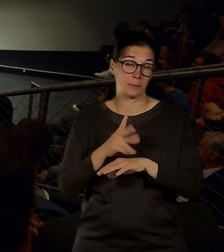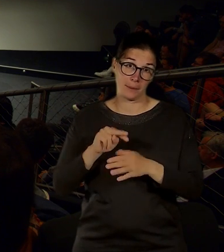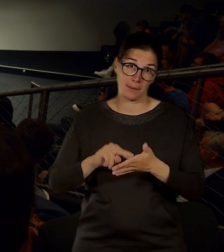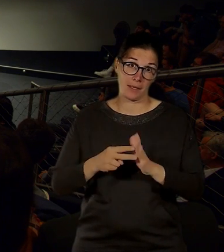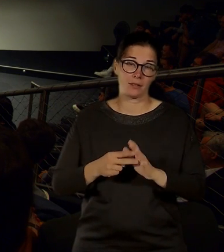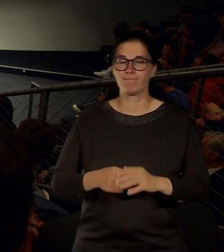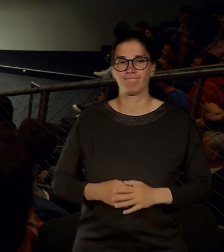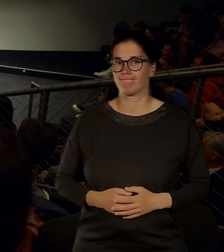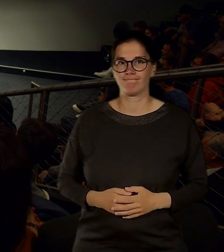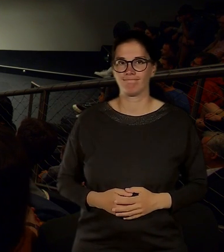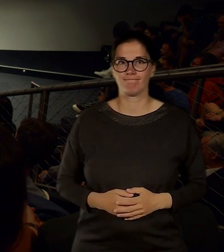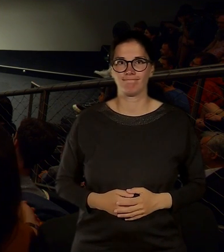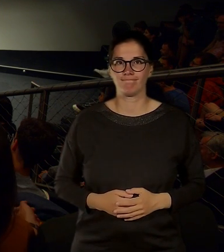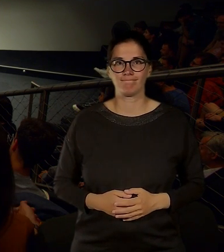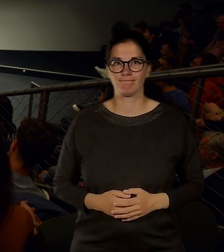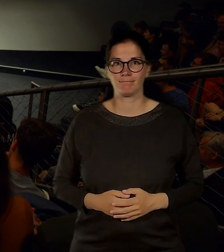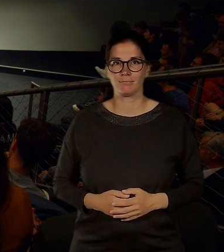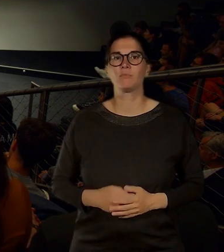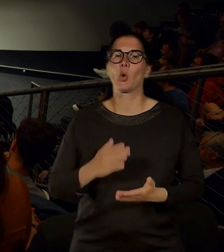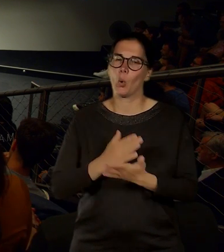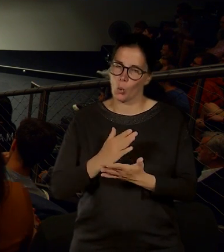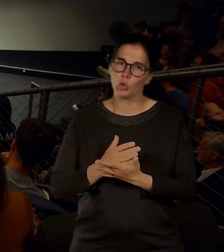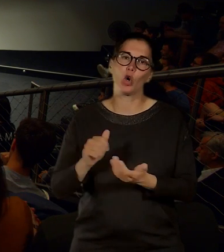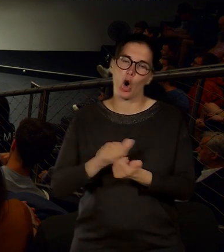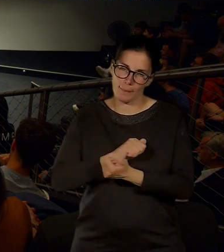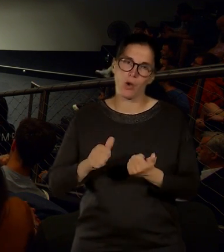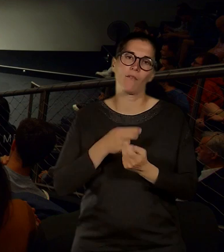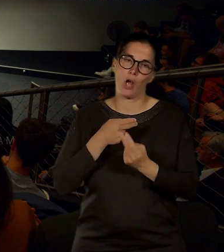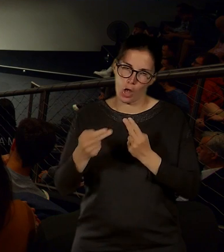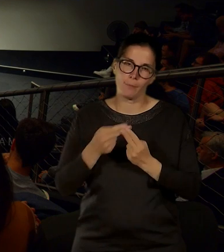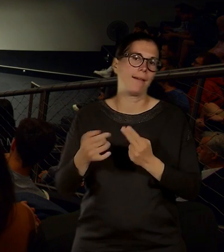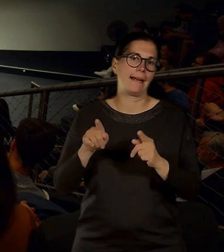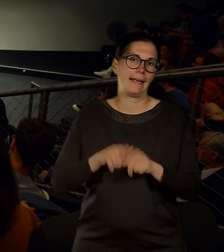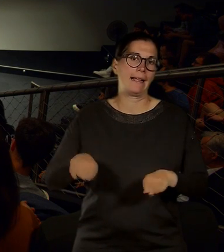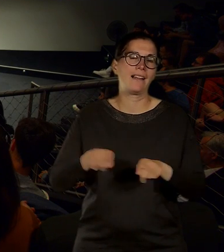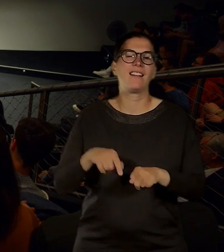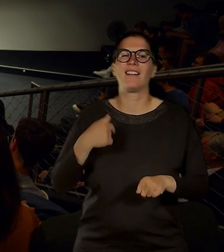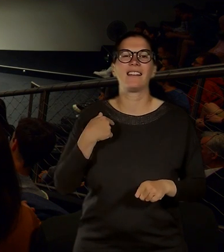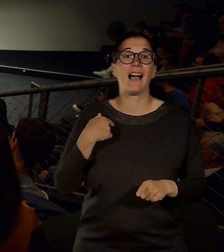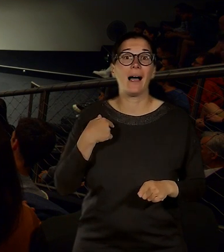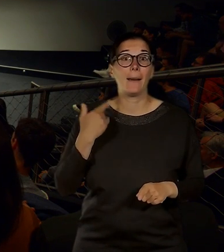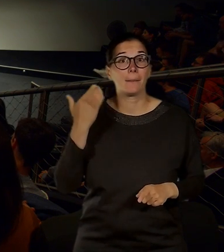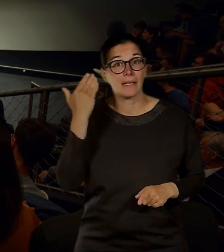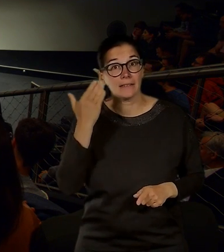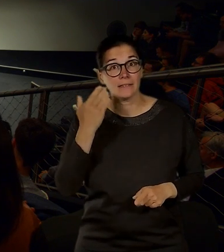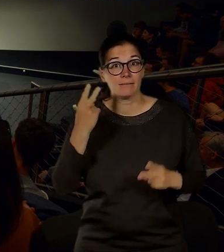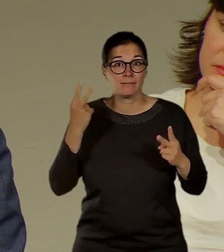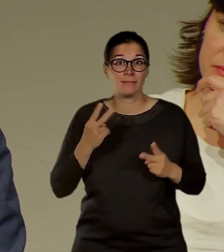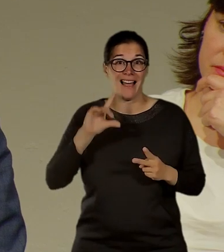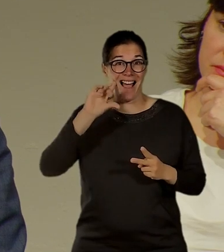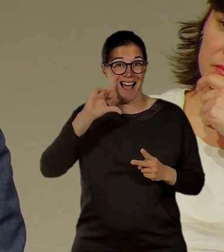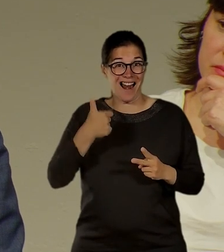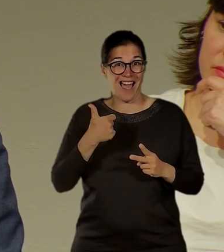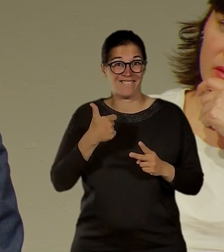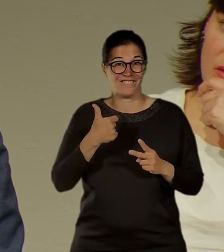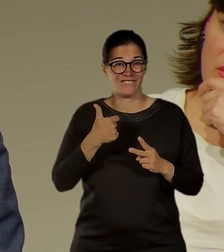Ne. Já jsem to říkal už opakovaně. Jo. Opravdu si nemyslím, že na těch hlavních tazích, na